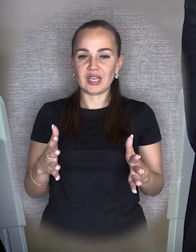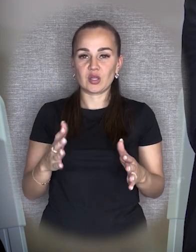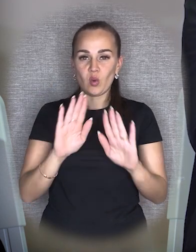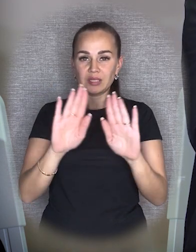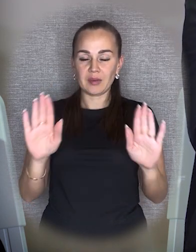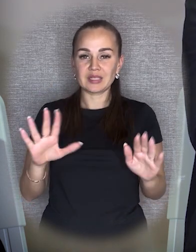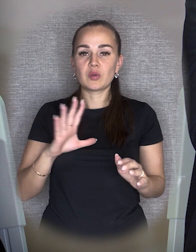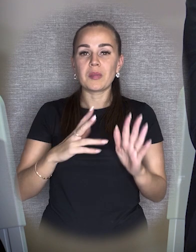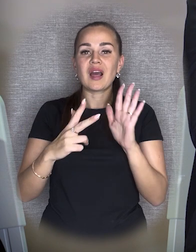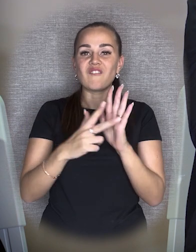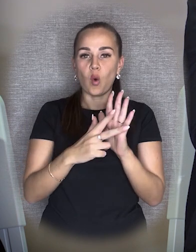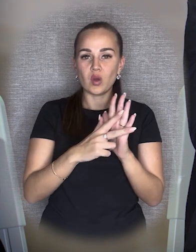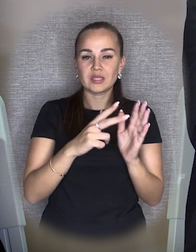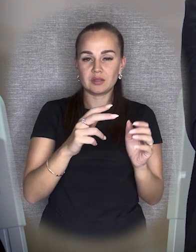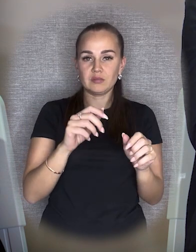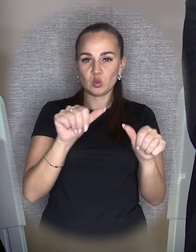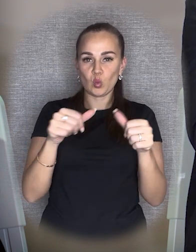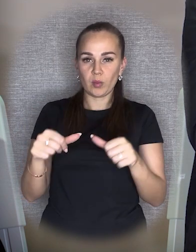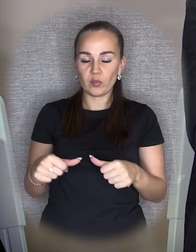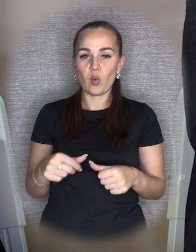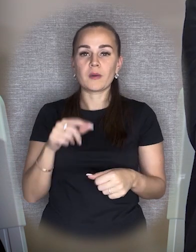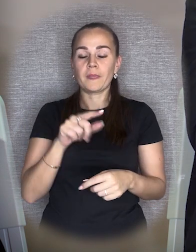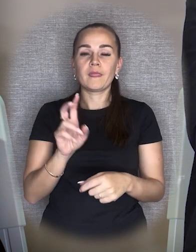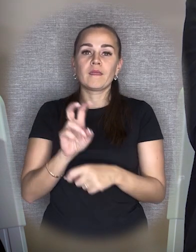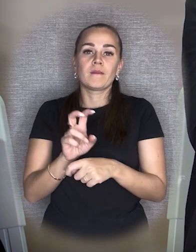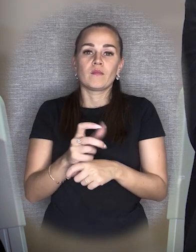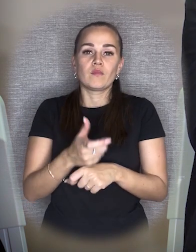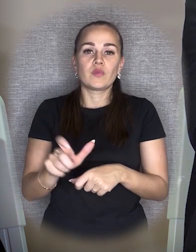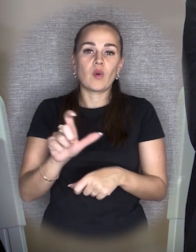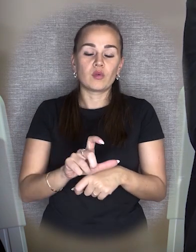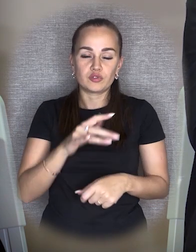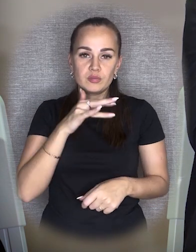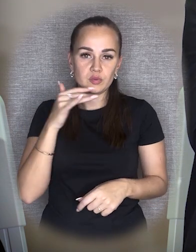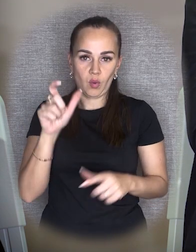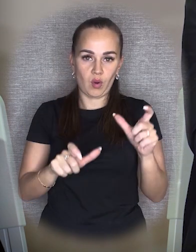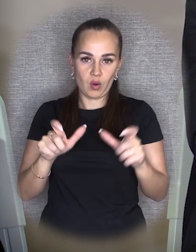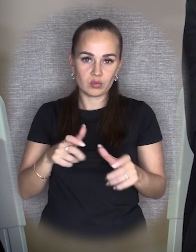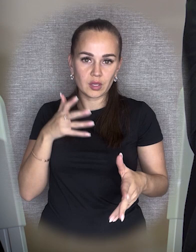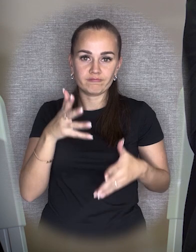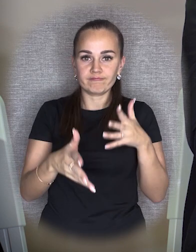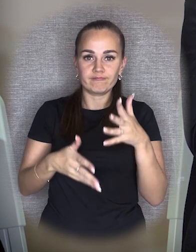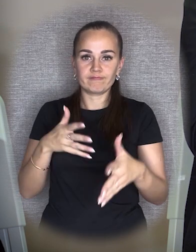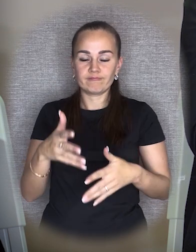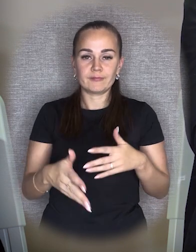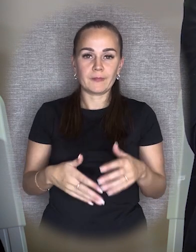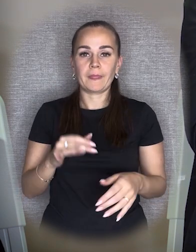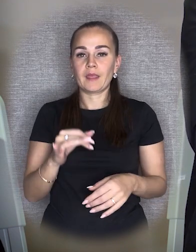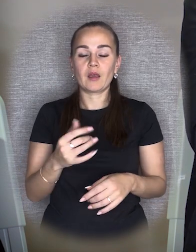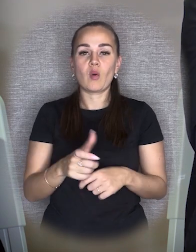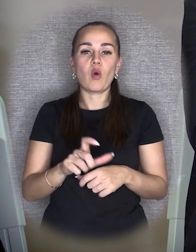всего лишь 8 произведений, у нас народ шел больше на эту расширенную экспозицию, чем на какие-либо выставки.